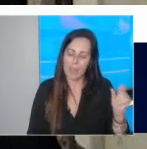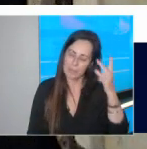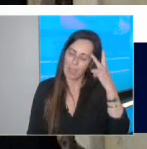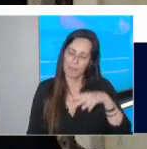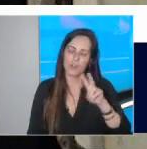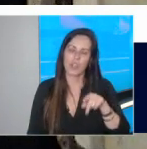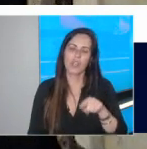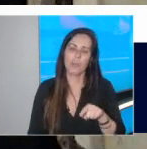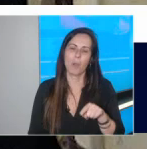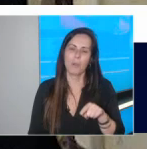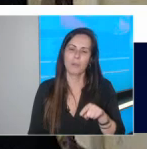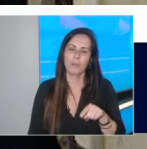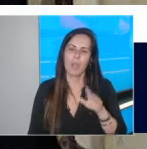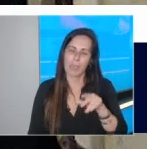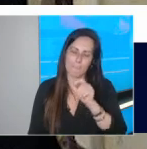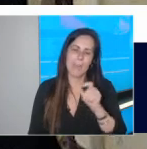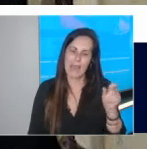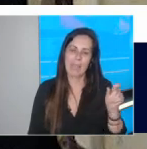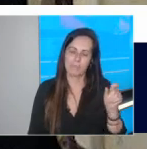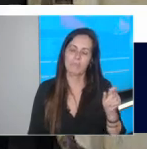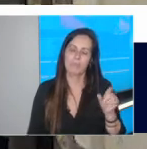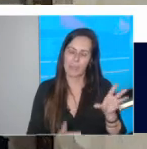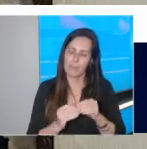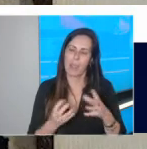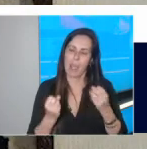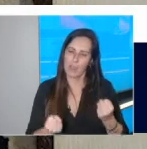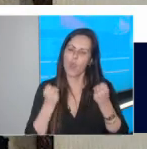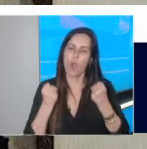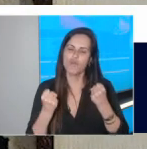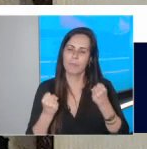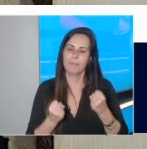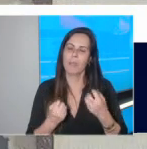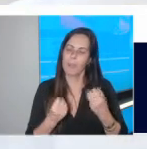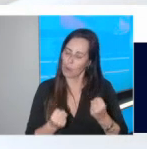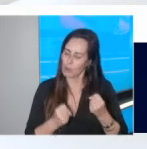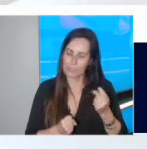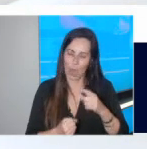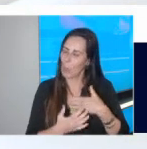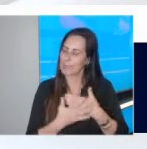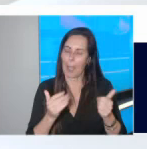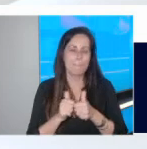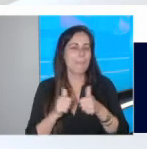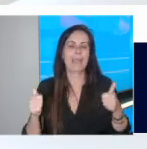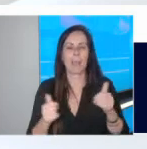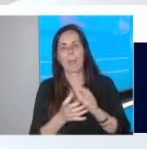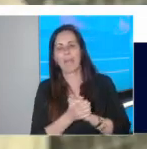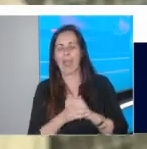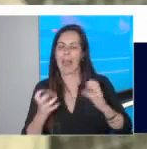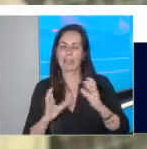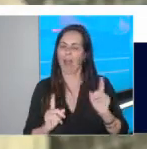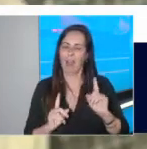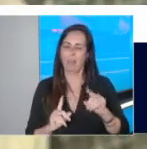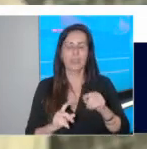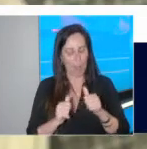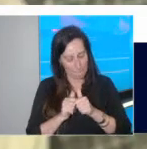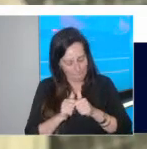פה גם מילים עם הרבה קושי, הרבה קושי. זה לא סתם פרידה מחברה לכיתה, בדיוק.